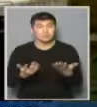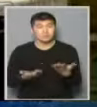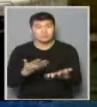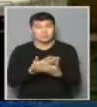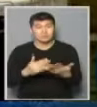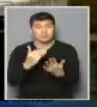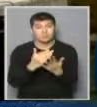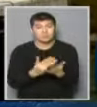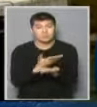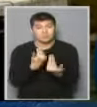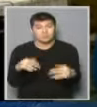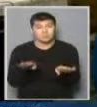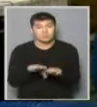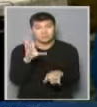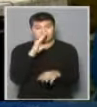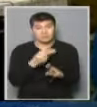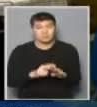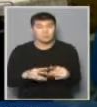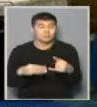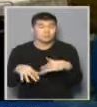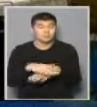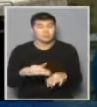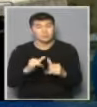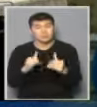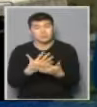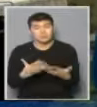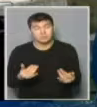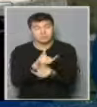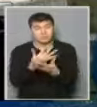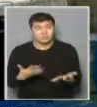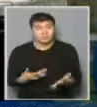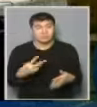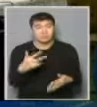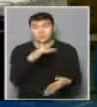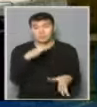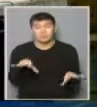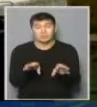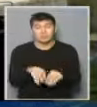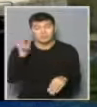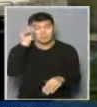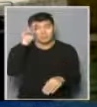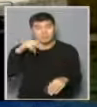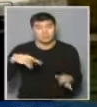если не будет проекта действительно не можем заниматься земледелием разведением скота нефтегазовый